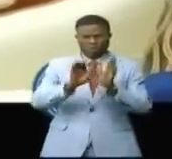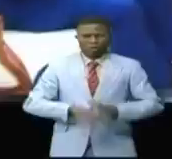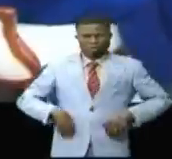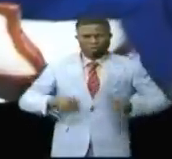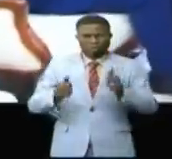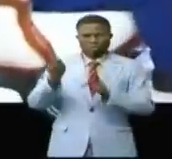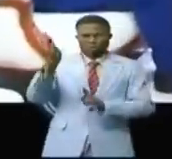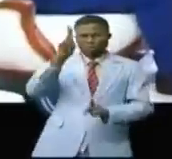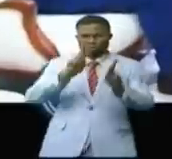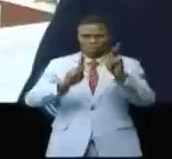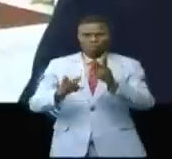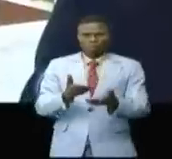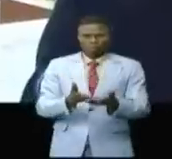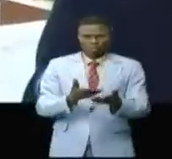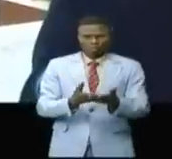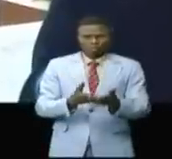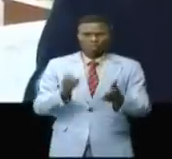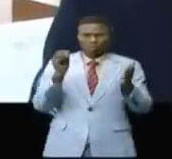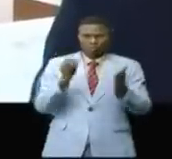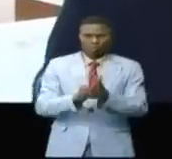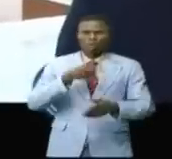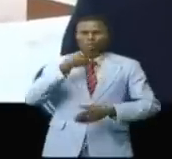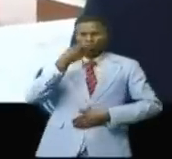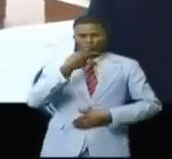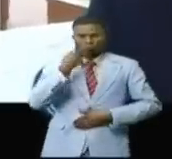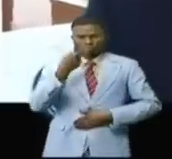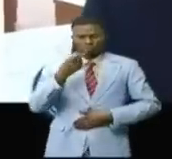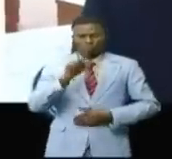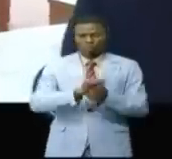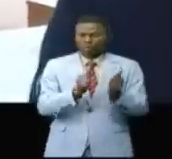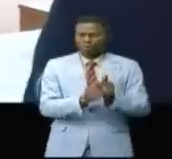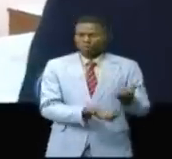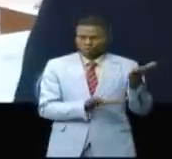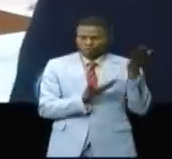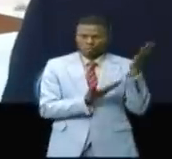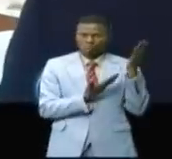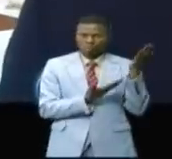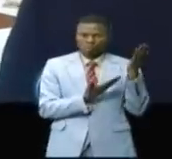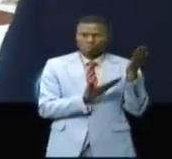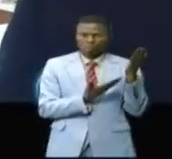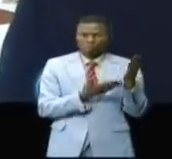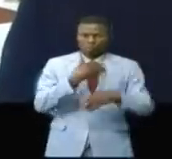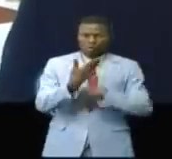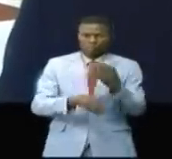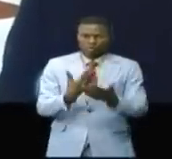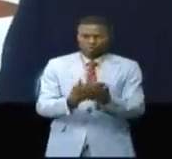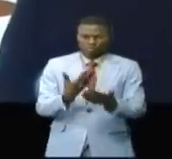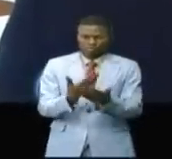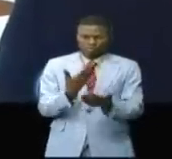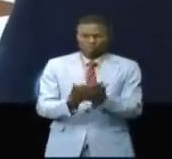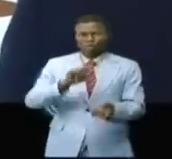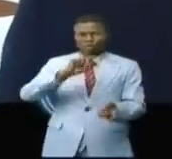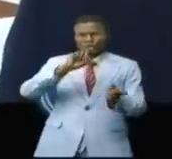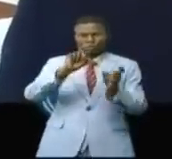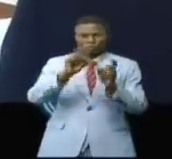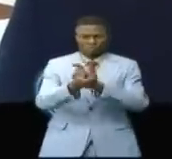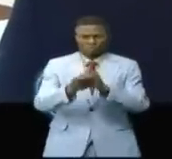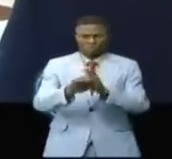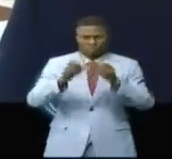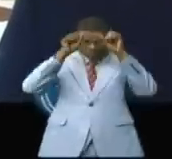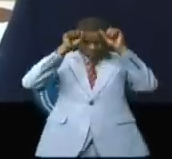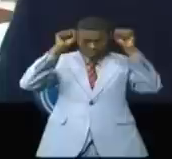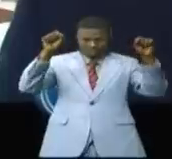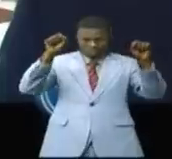populations nous avons discuté de la nécessité d'accélérer les réformes que le président a